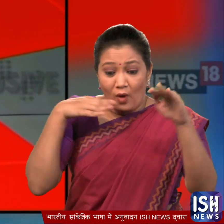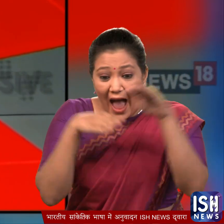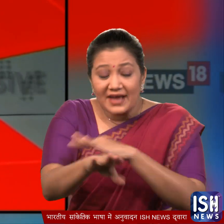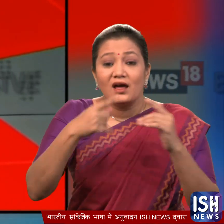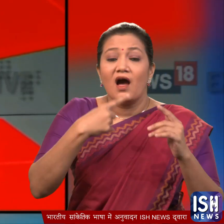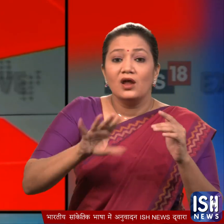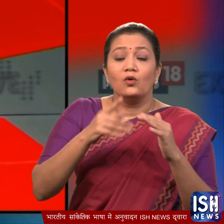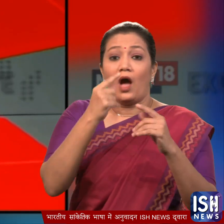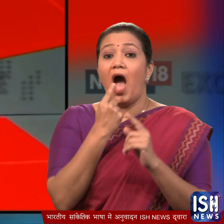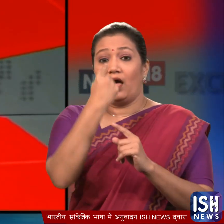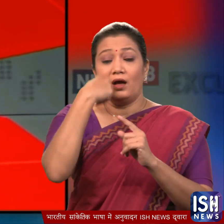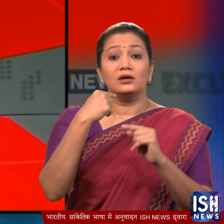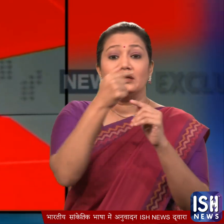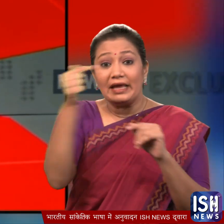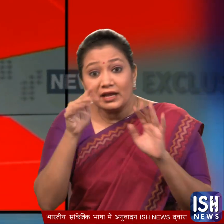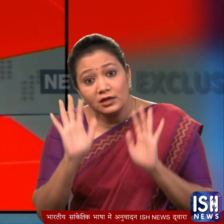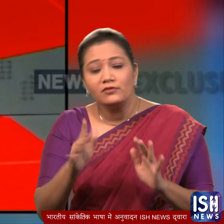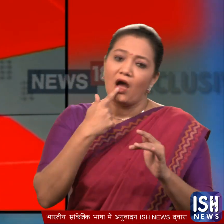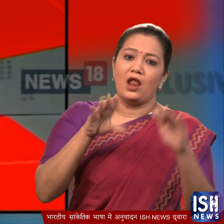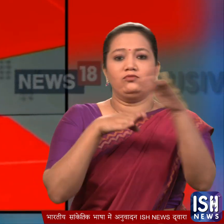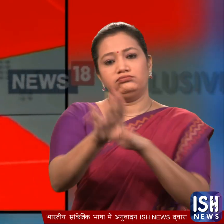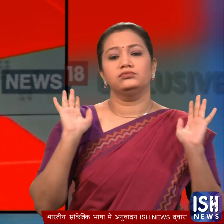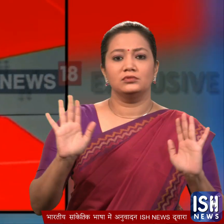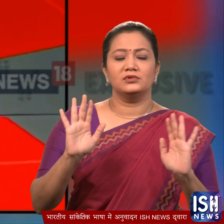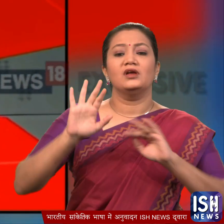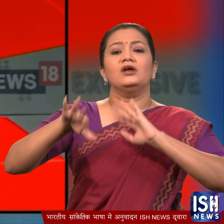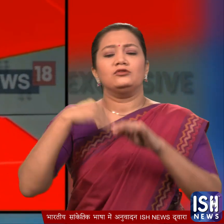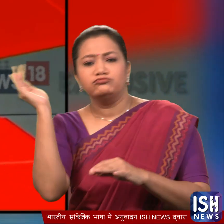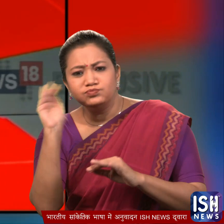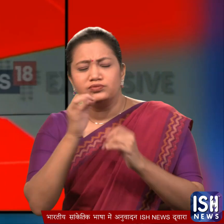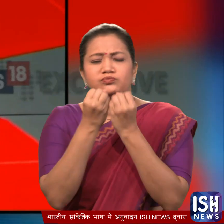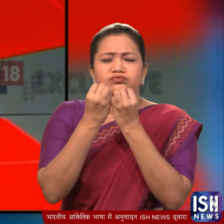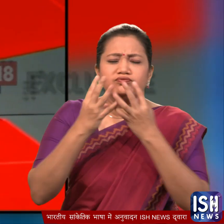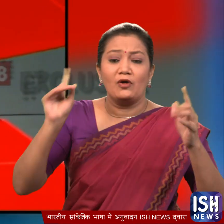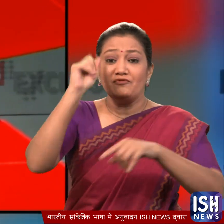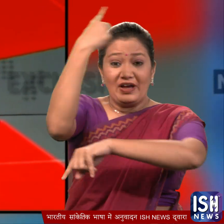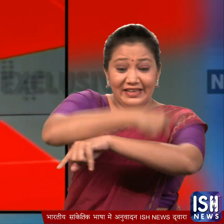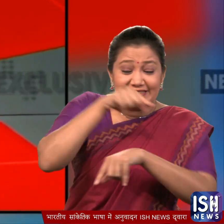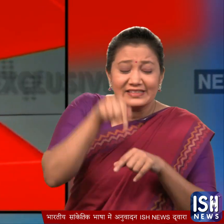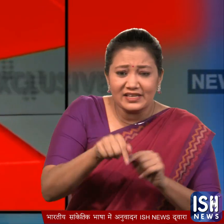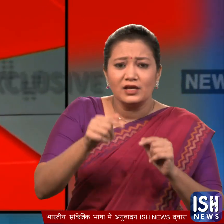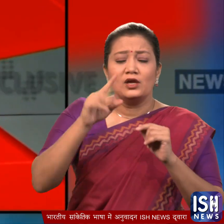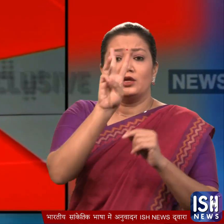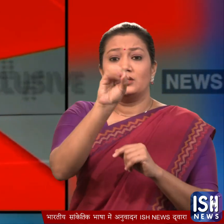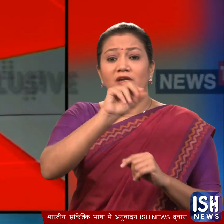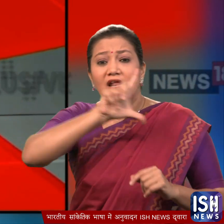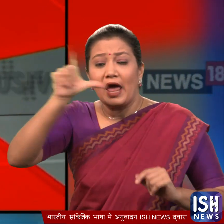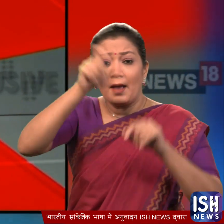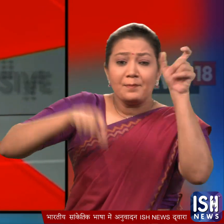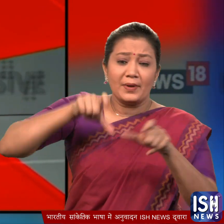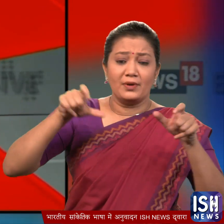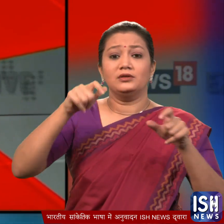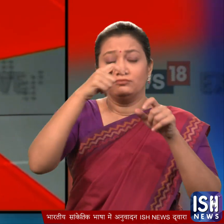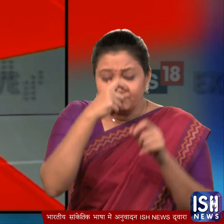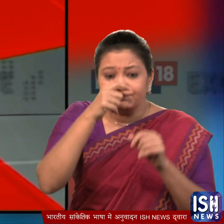को जाने दिया जा रहा है जिनके कोरोना टेस्ट की रिपोर्ट नेगेटिव हो। उसके बावजूद महाशिवरात्रि पर कुंभ के पहले शाही स्नान में 30 लाख से